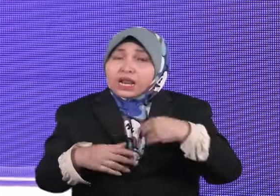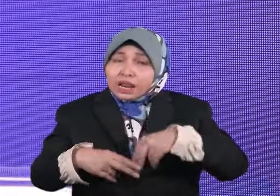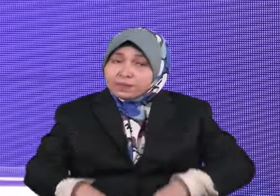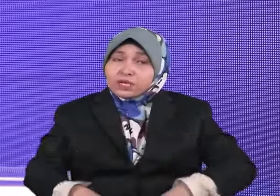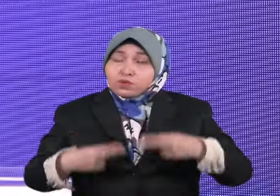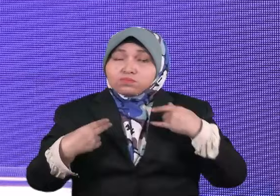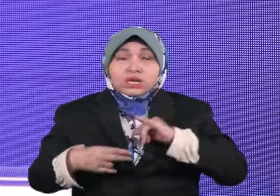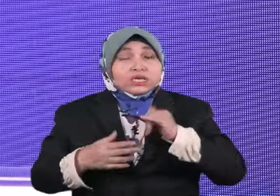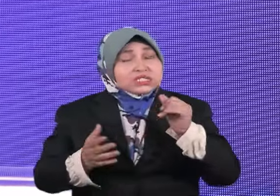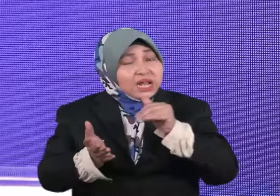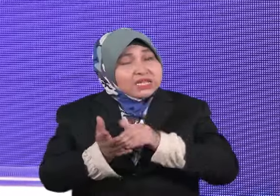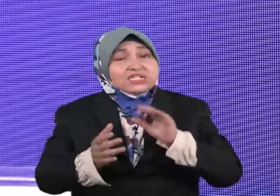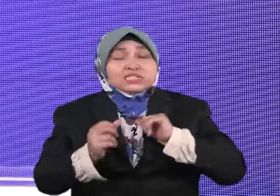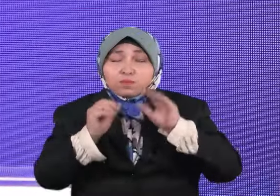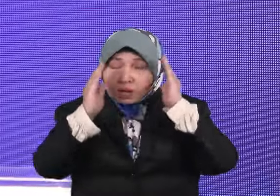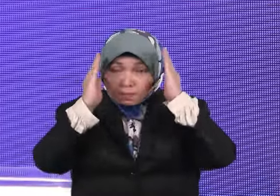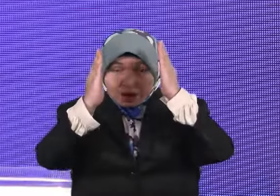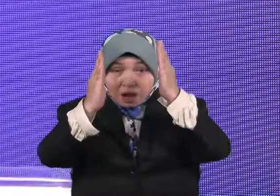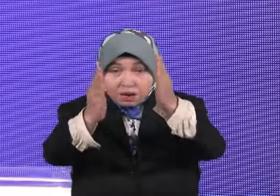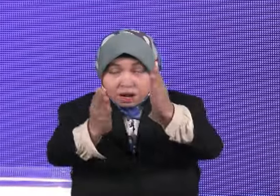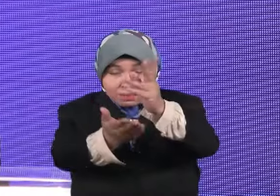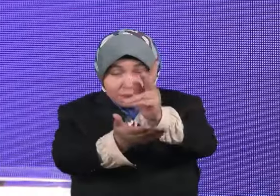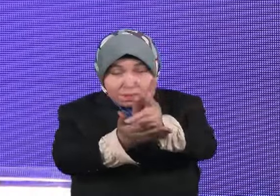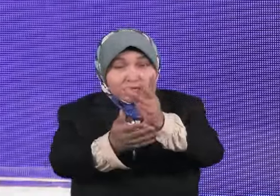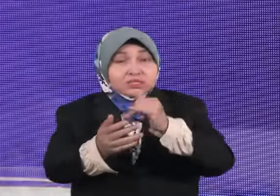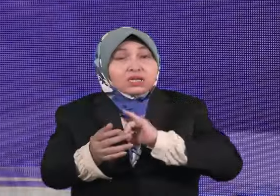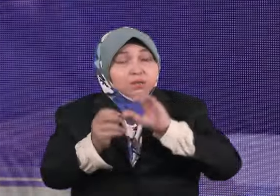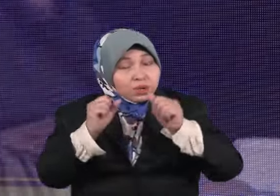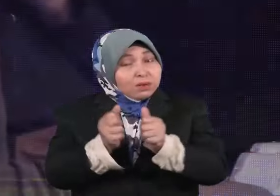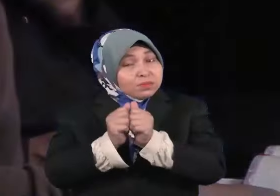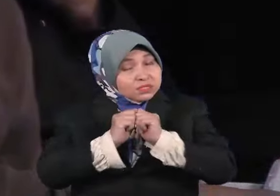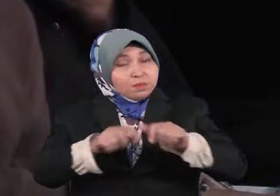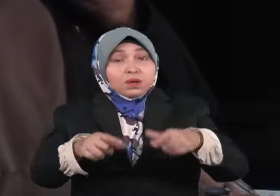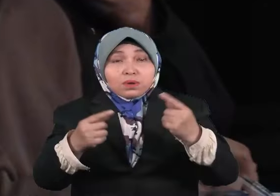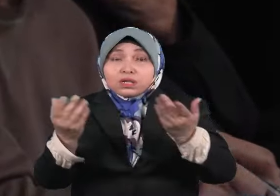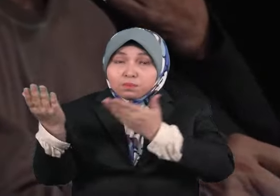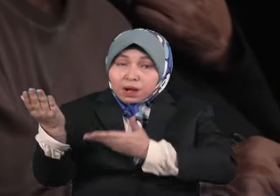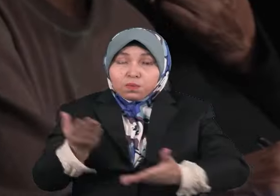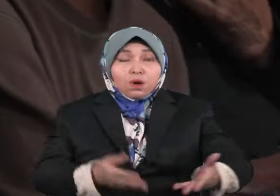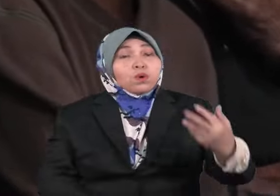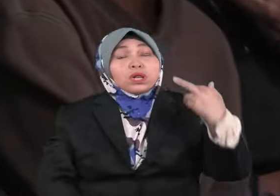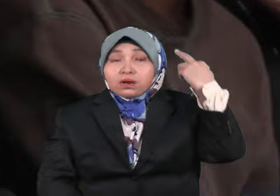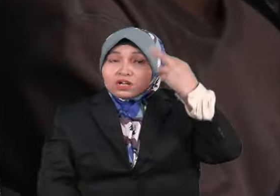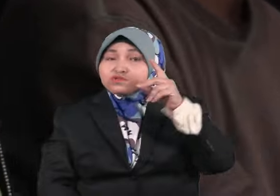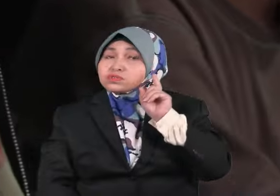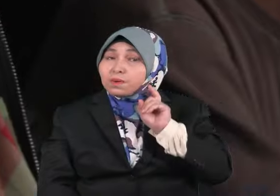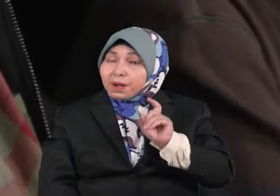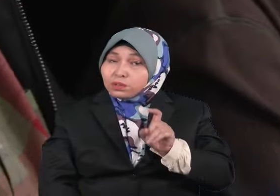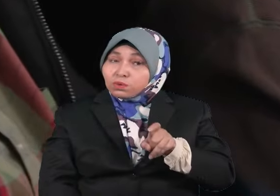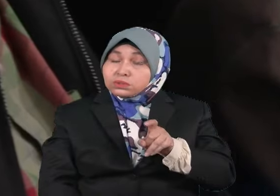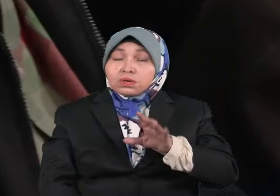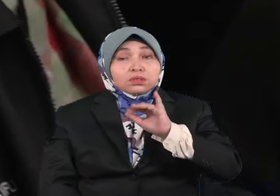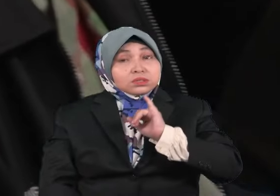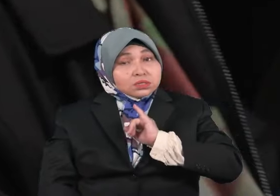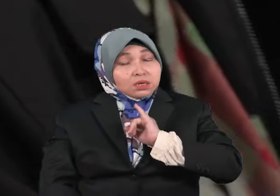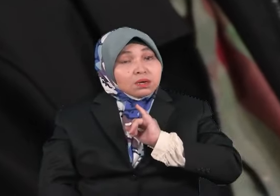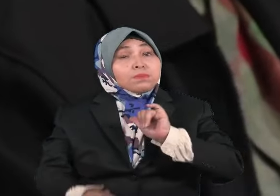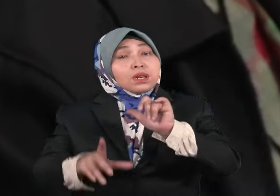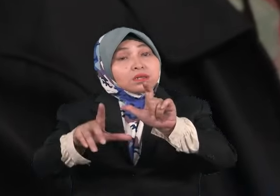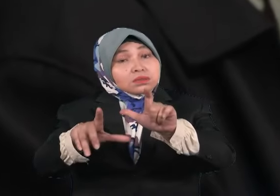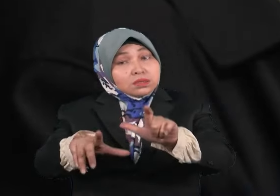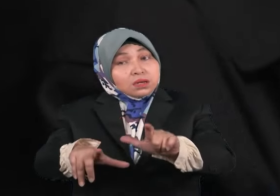saya. Selagi saya boleh menghadap kiblat, selagi saya boleh bersama Quran dibawakan oleh Rasul, sepatutnya saya